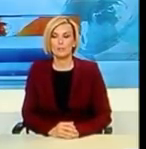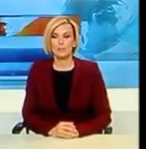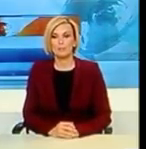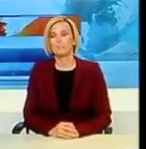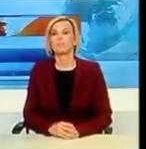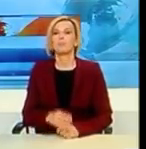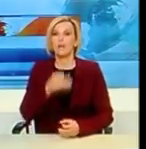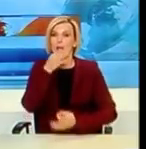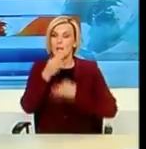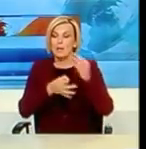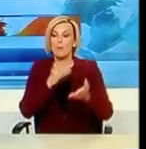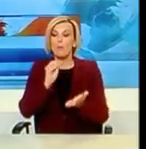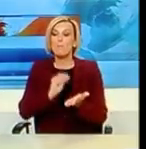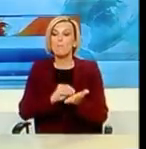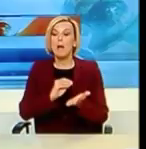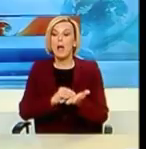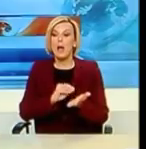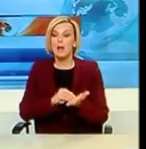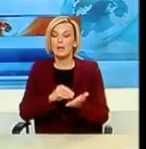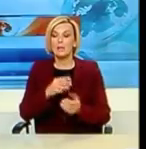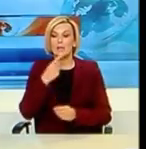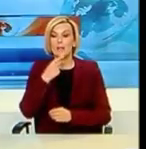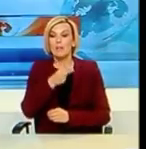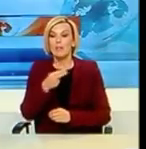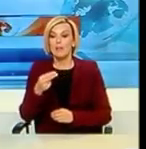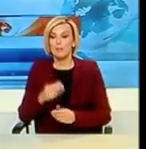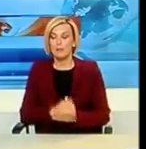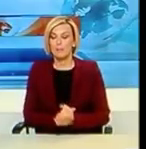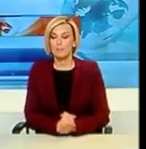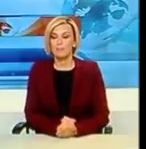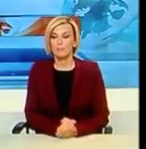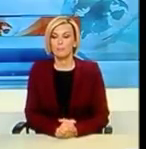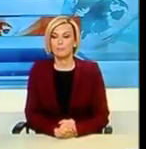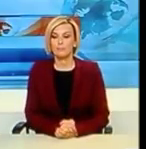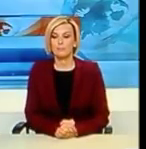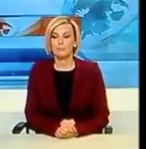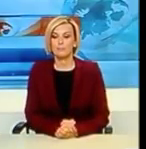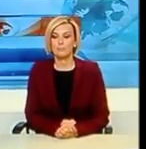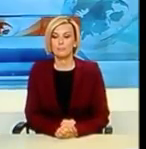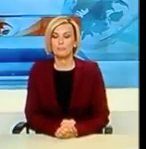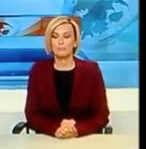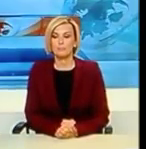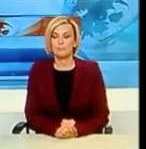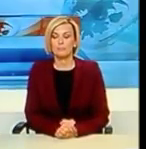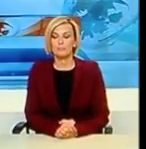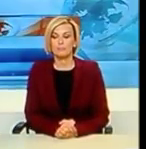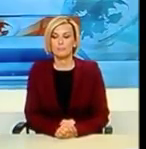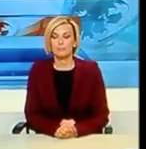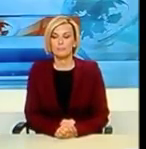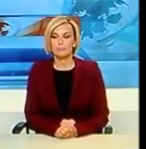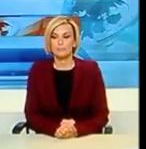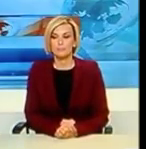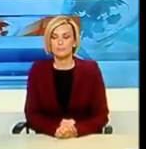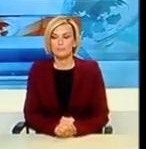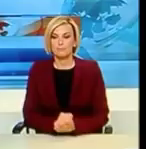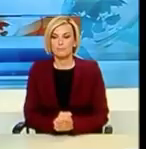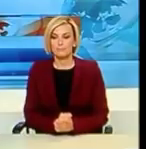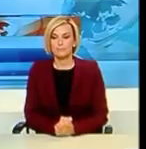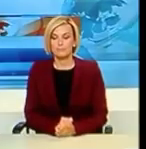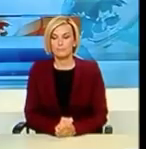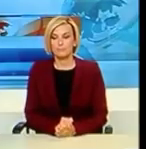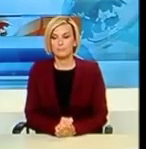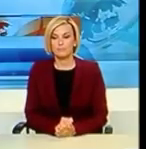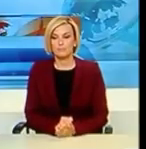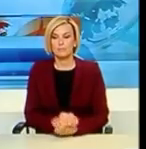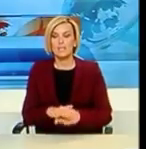απλά γίνεται. Τα δύσκολα είναι ακόμα μπροστά μας. Πήραμε νωρίτερα από άλλες χώρες δραστικά μέτρα για να μειώσουμε τη